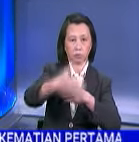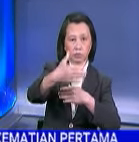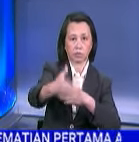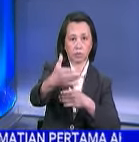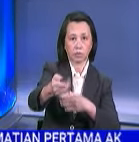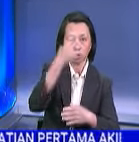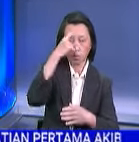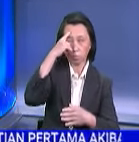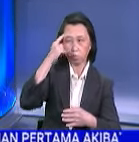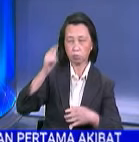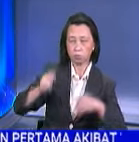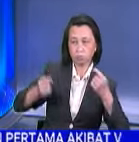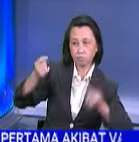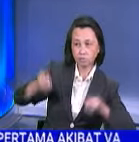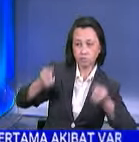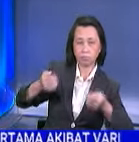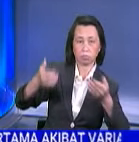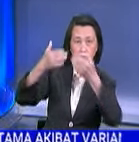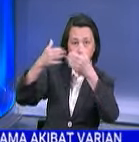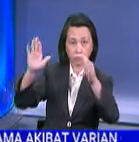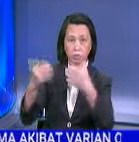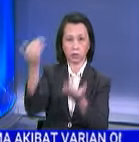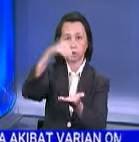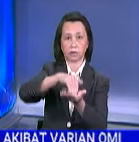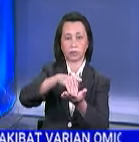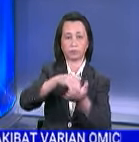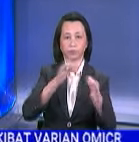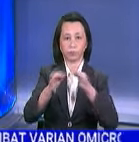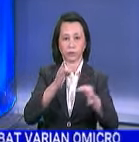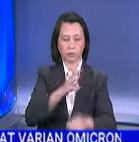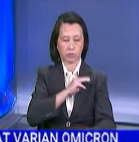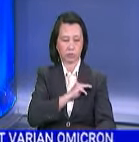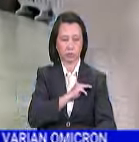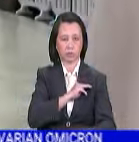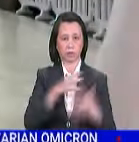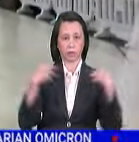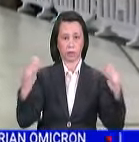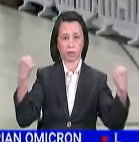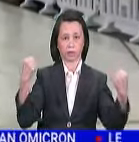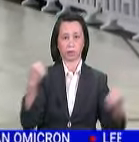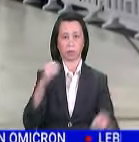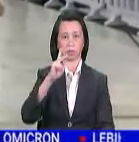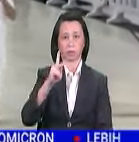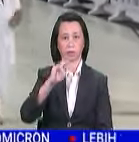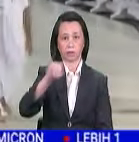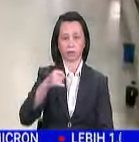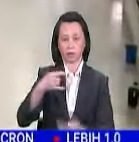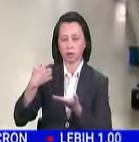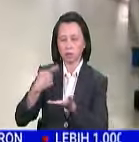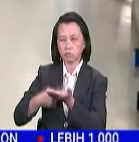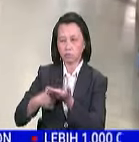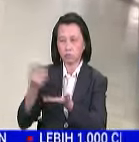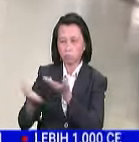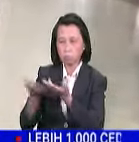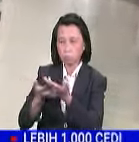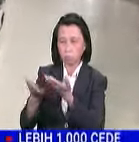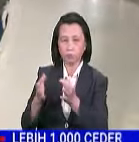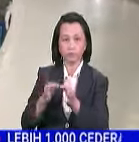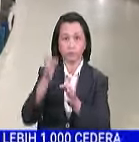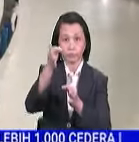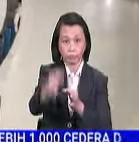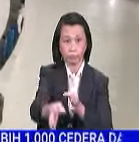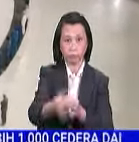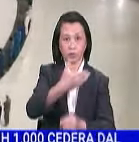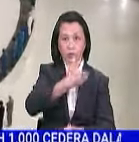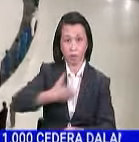bagi mempertimbangkan pembukaan semula. Jelas Menteri Kesihatan Khairi Jamaluddin, perbincangan sepanjang tempoh penangguhan ibadat